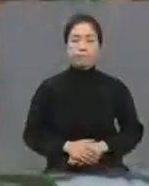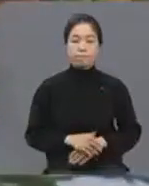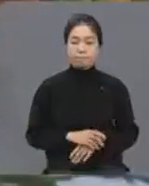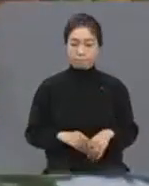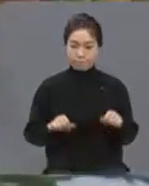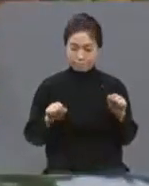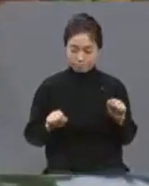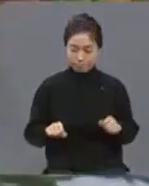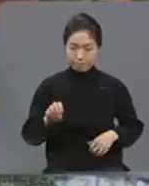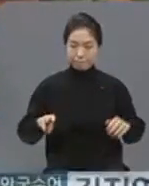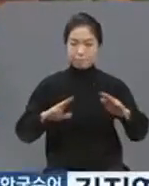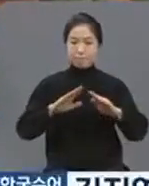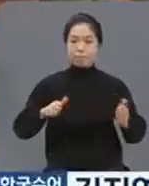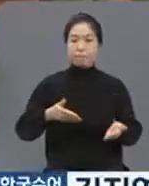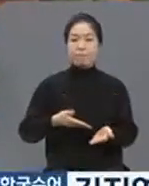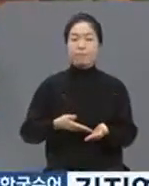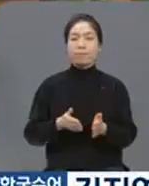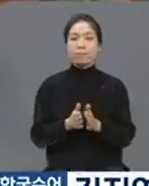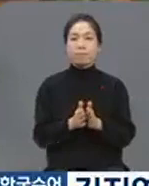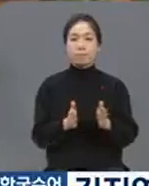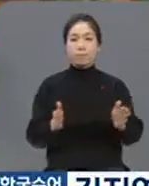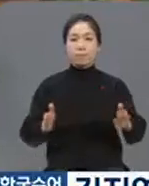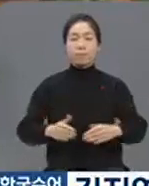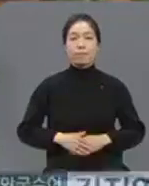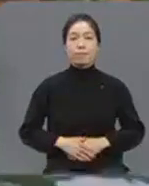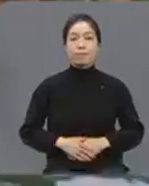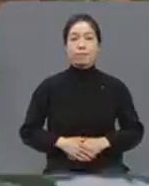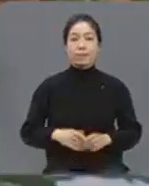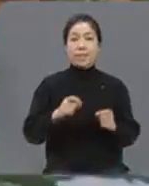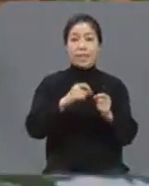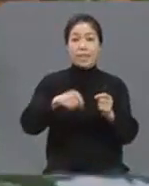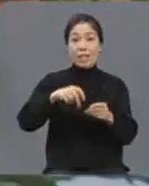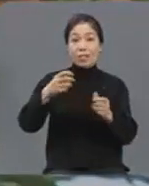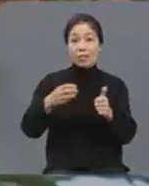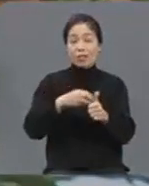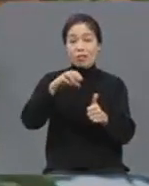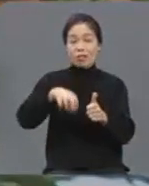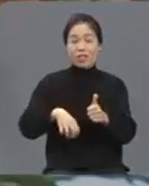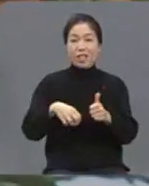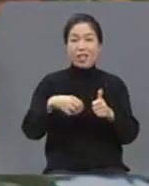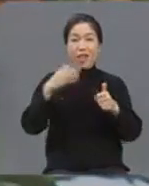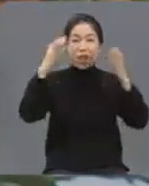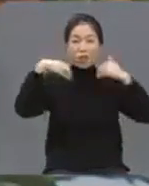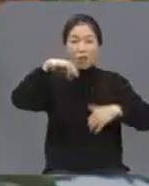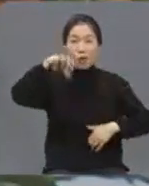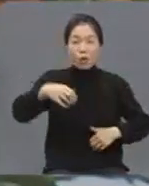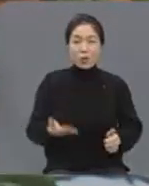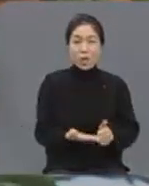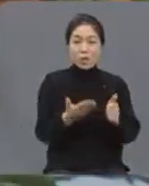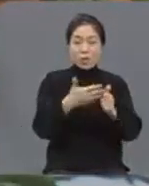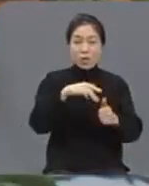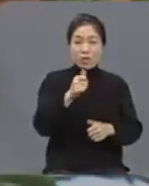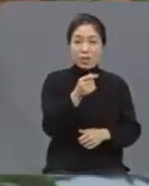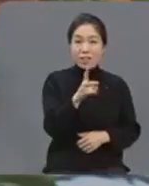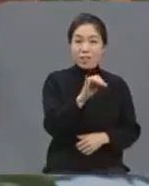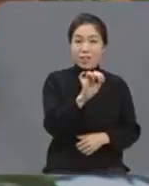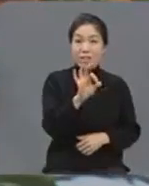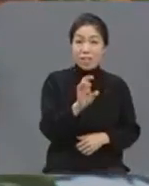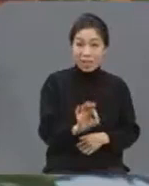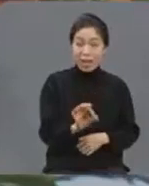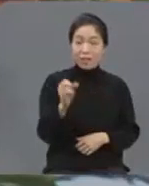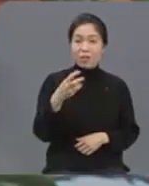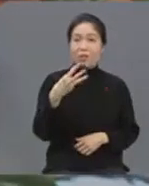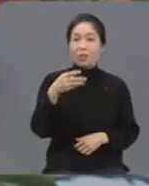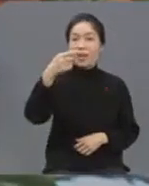안녕하십니까 광주 전남권 뉴스입니다 장성군에서 아열대 장물인 천해 양과 레드 양이 출하되고 있습니다 그동안